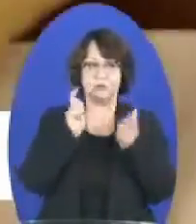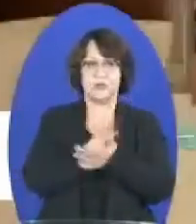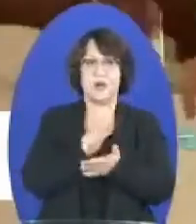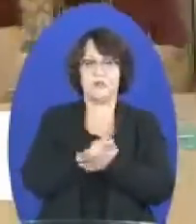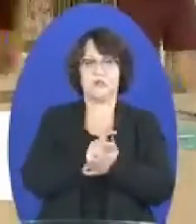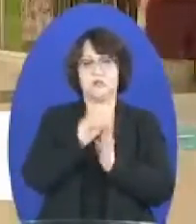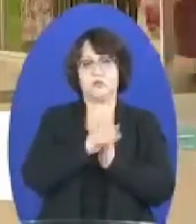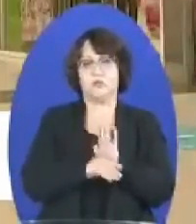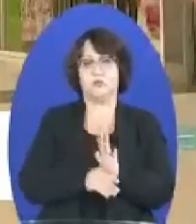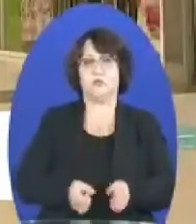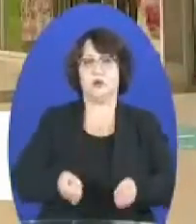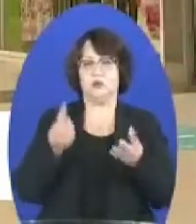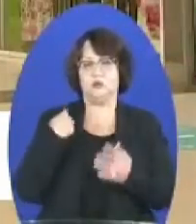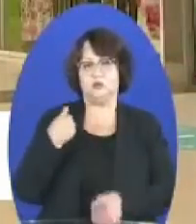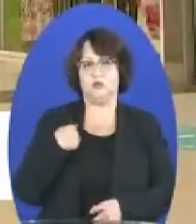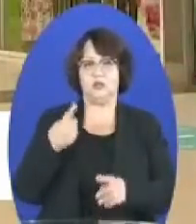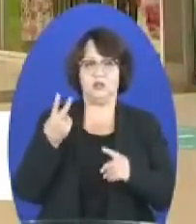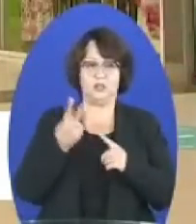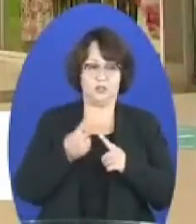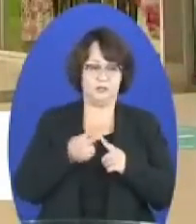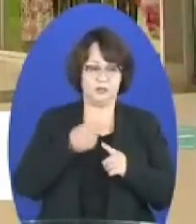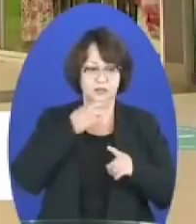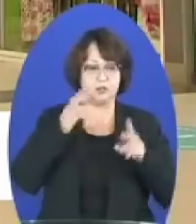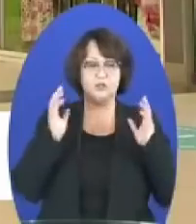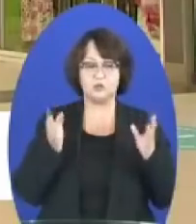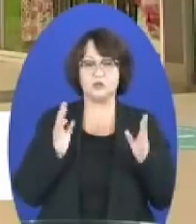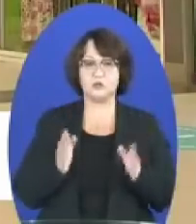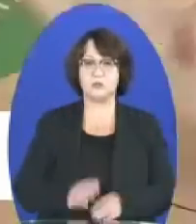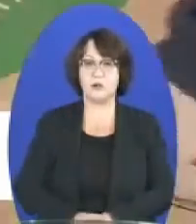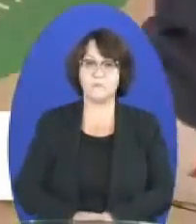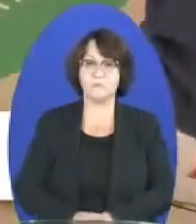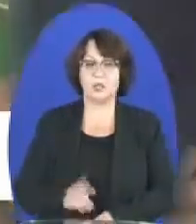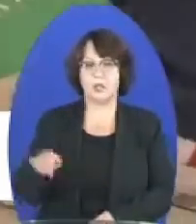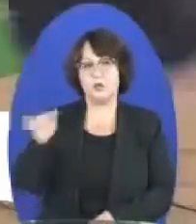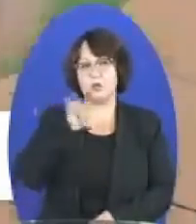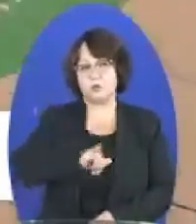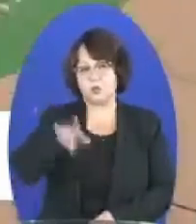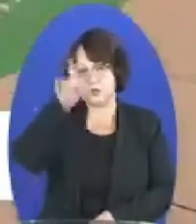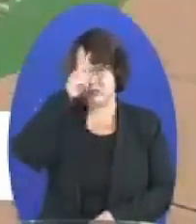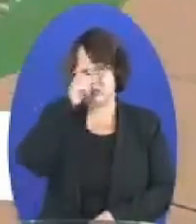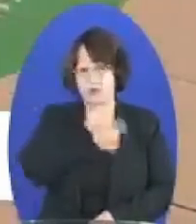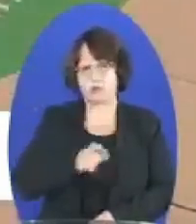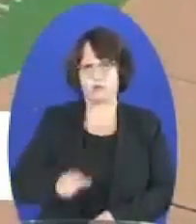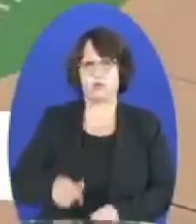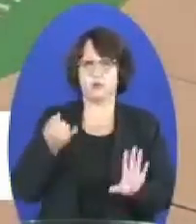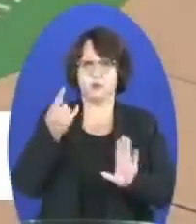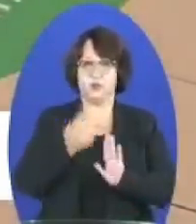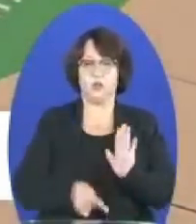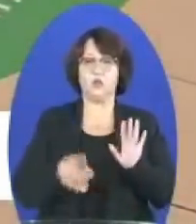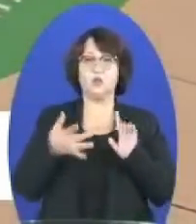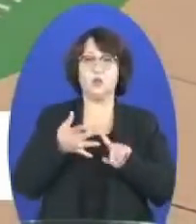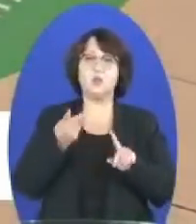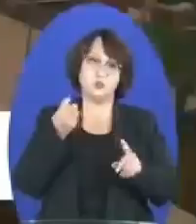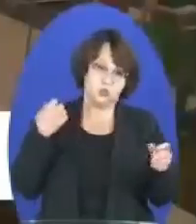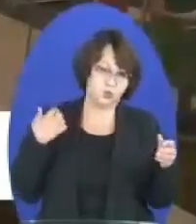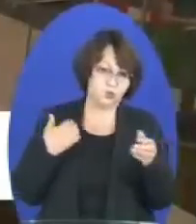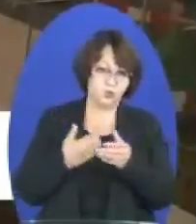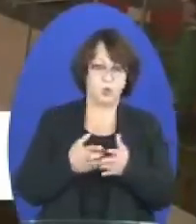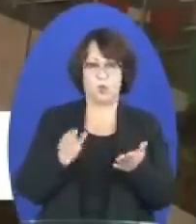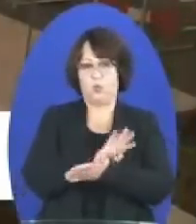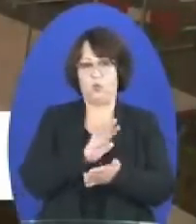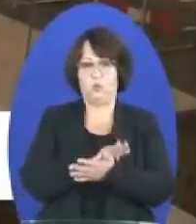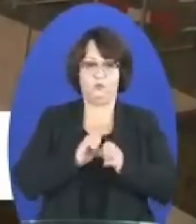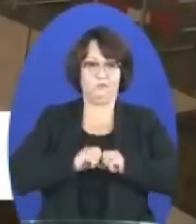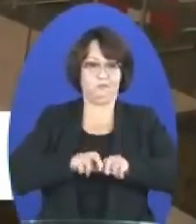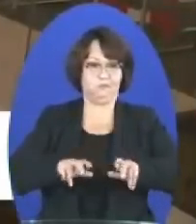журам мөрдүүлж байгаагаа өчигдөр телевизэд өгсөн ярилцлагадаа онцолжээ. Тус улсын эмч нар 6-р сарын дунд үеэс хойш эрчимтэй нэмэгдэх